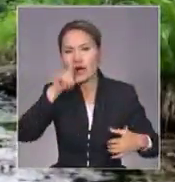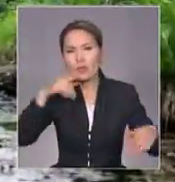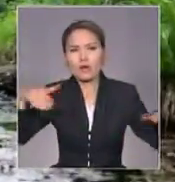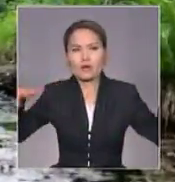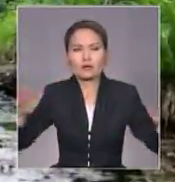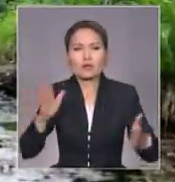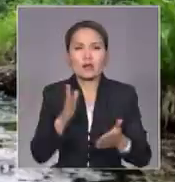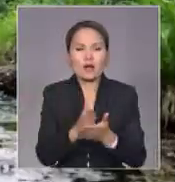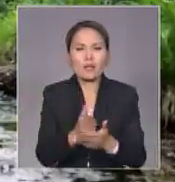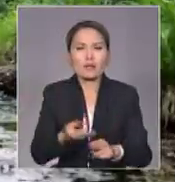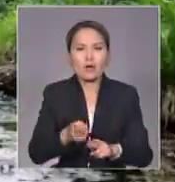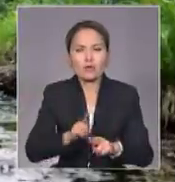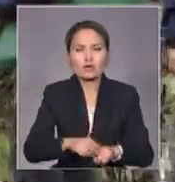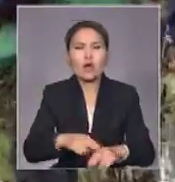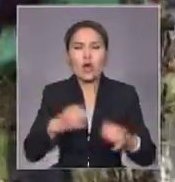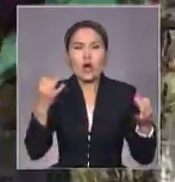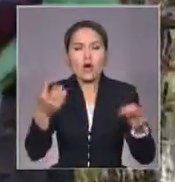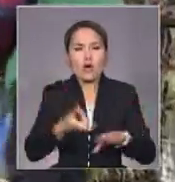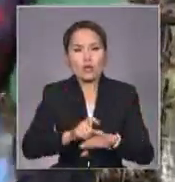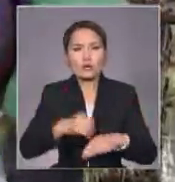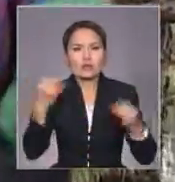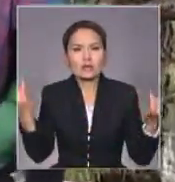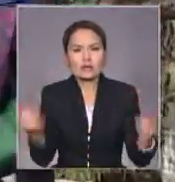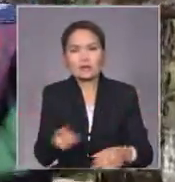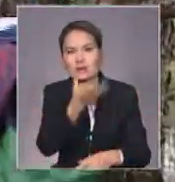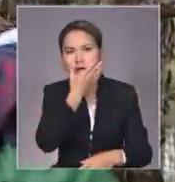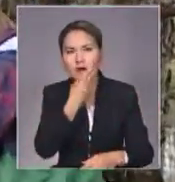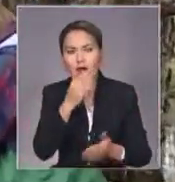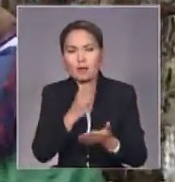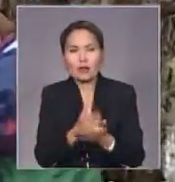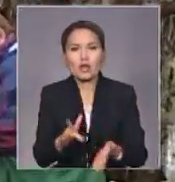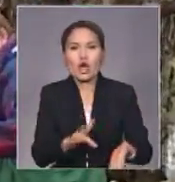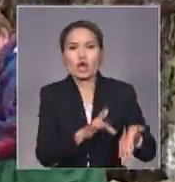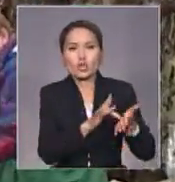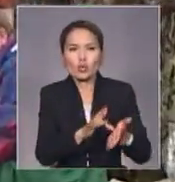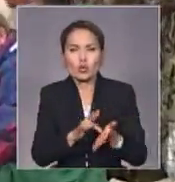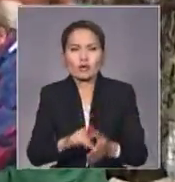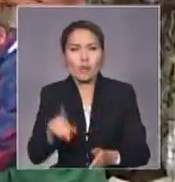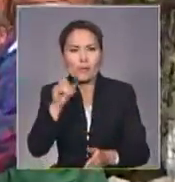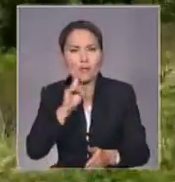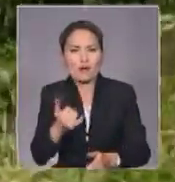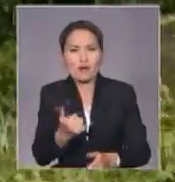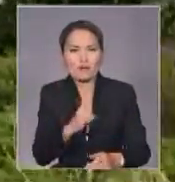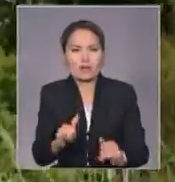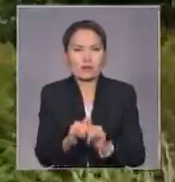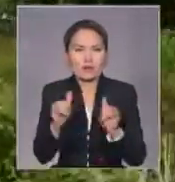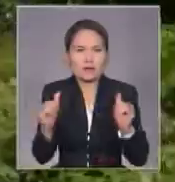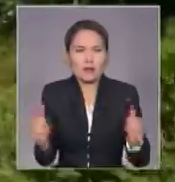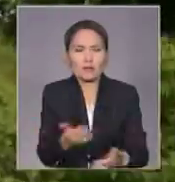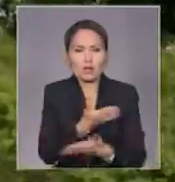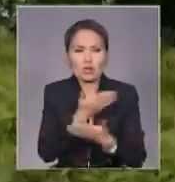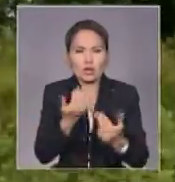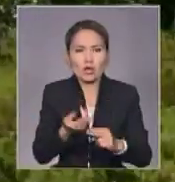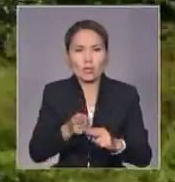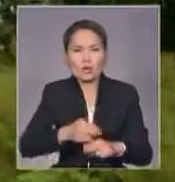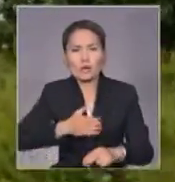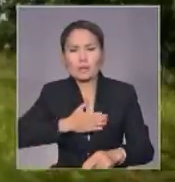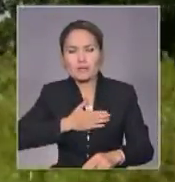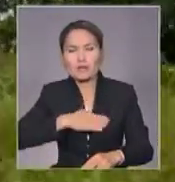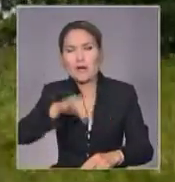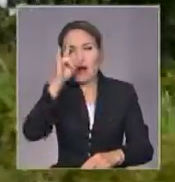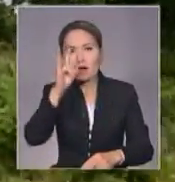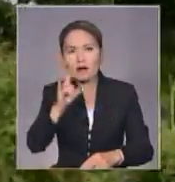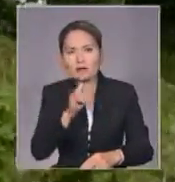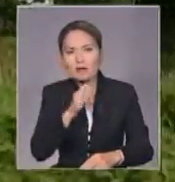жәннаты. Қызығушылық жоқ емес, бар. Тек туристік сапарды ұйымдастыру жағы әлі дұрыс жолға қойылмаған. Қорық қызметкерлері қызықты, көрікті